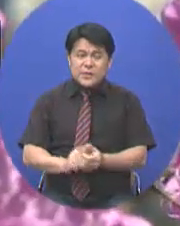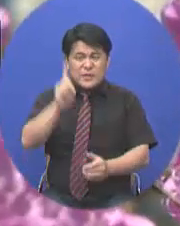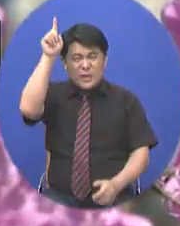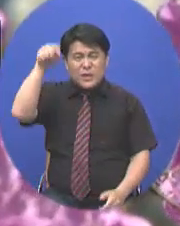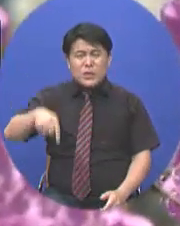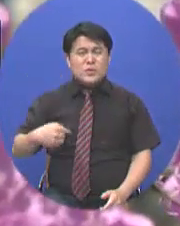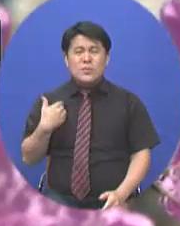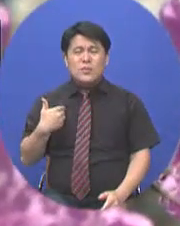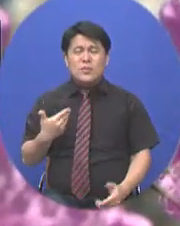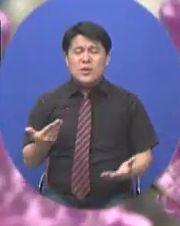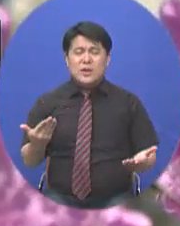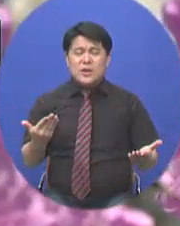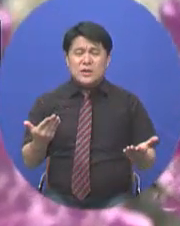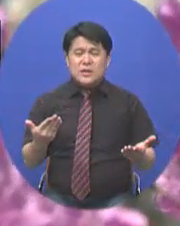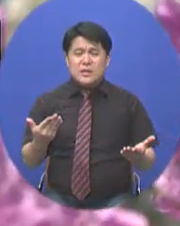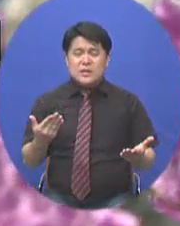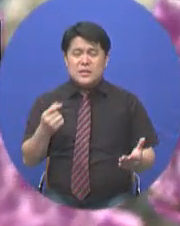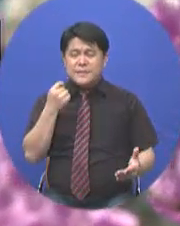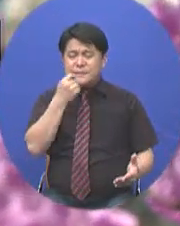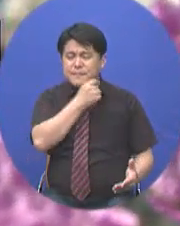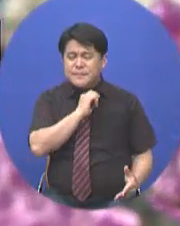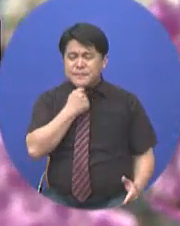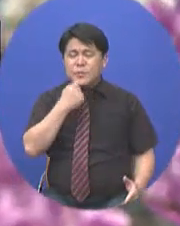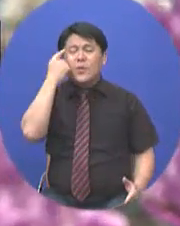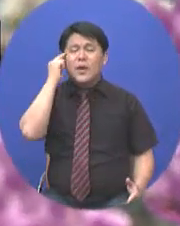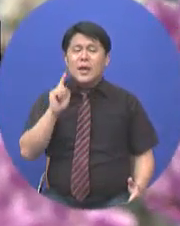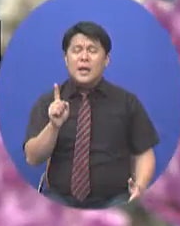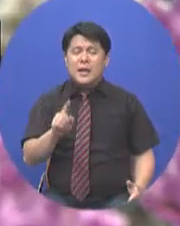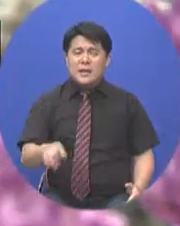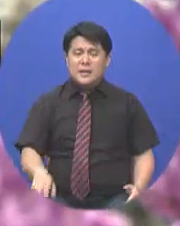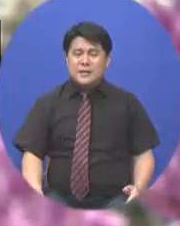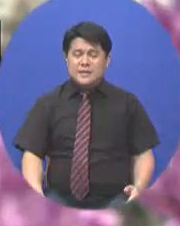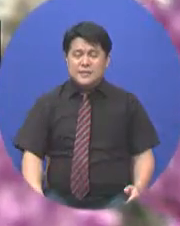하늘인 줄 알 수 있게